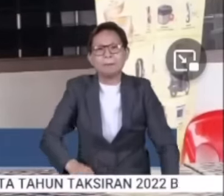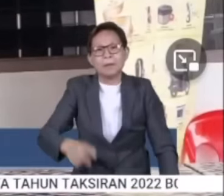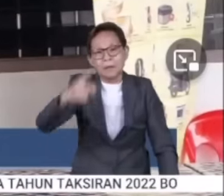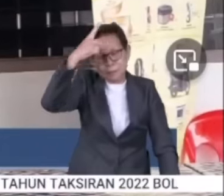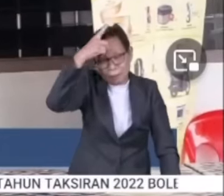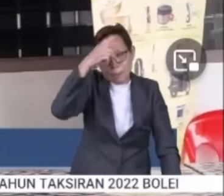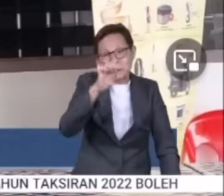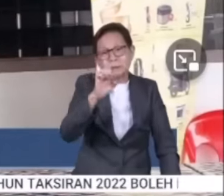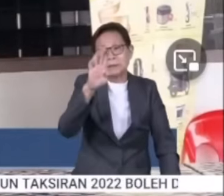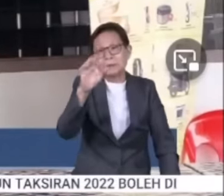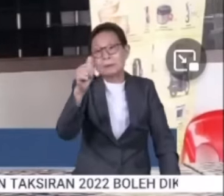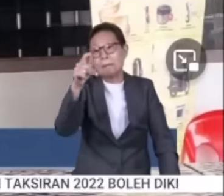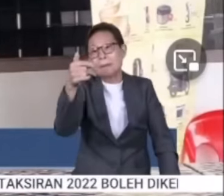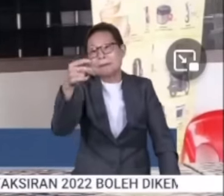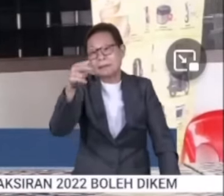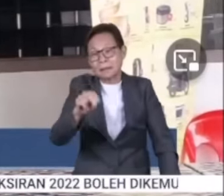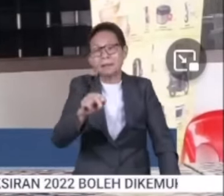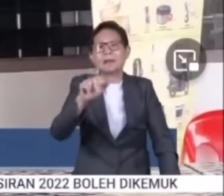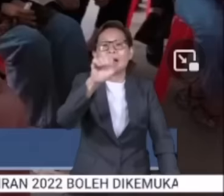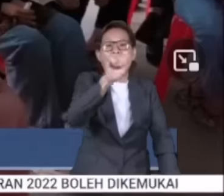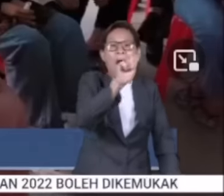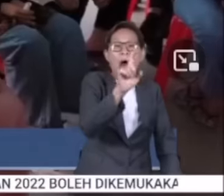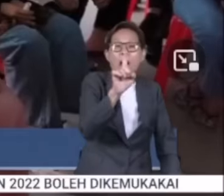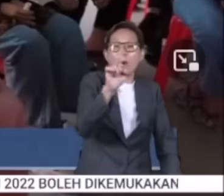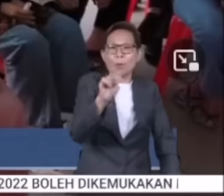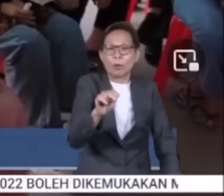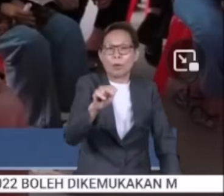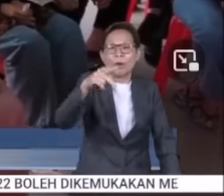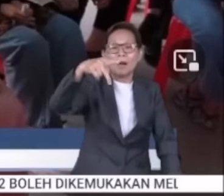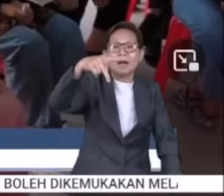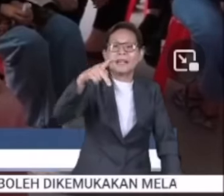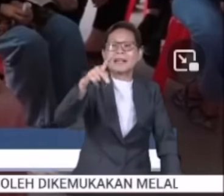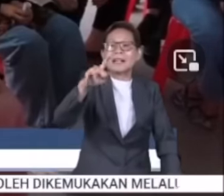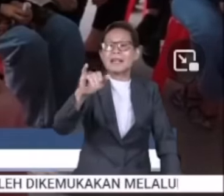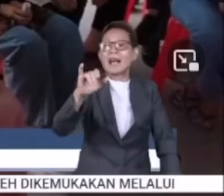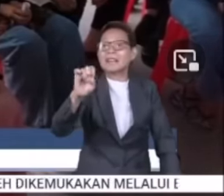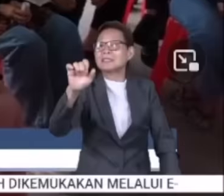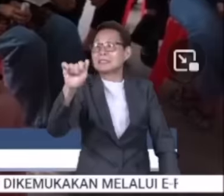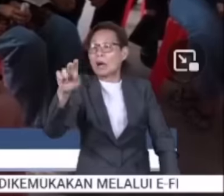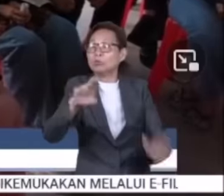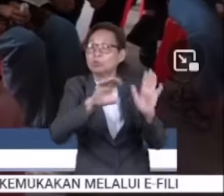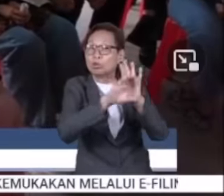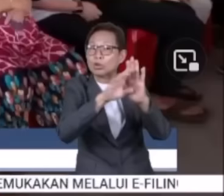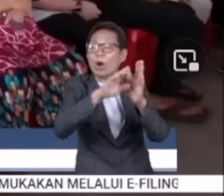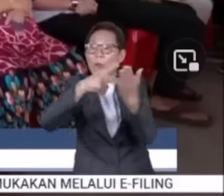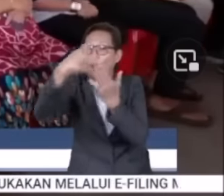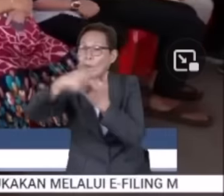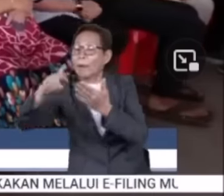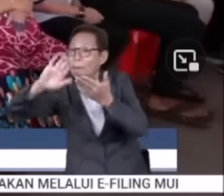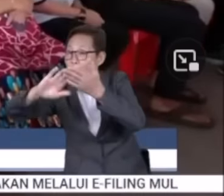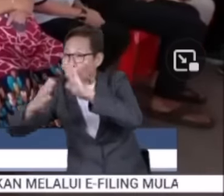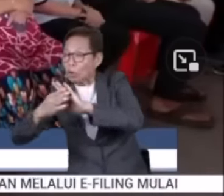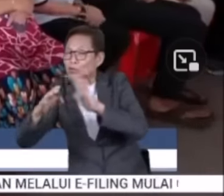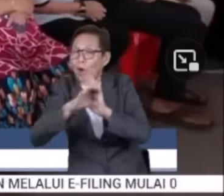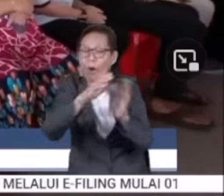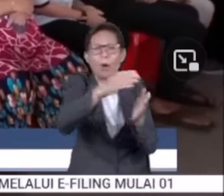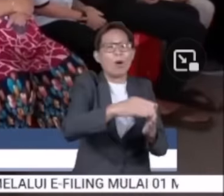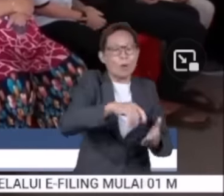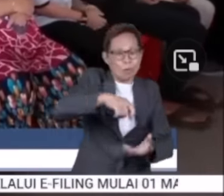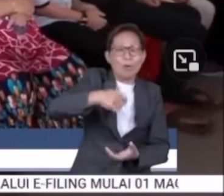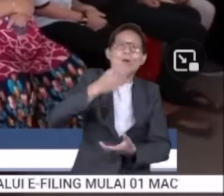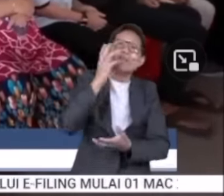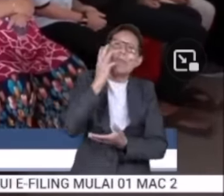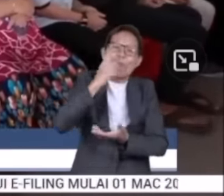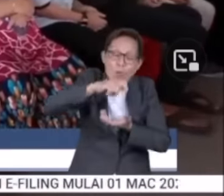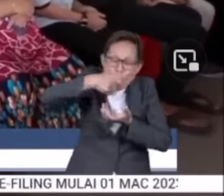Datuk Sebastian Ting Chiu Yu yang juga ahli Dewan Undangan Negeri Adun Piasau memberi contoh program kemasyarakatan seperti pengagihan bubur lambuk